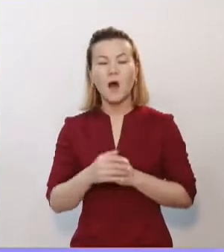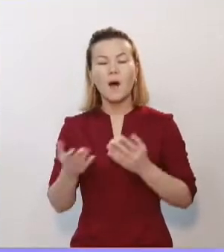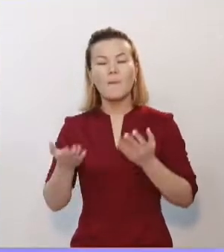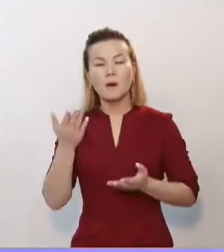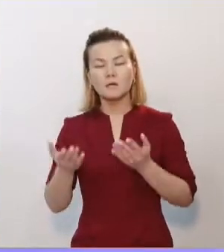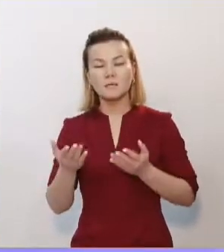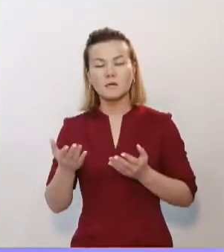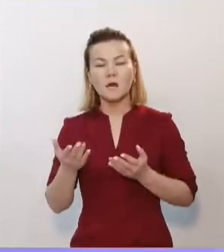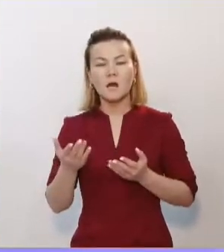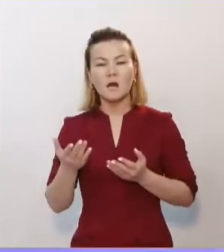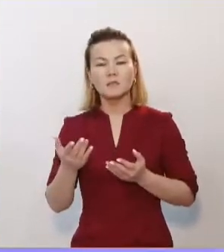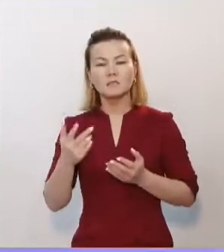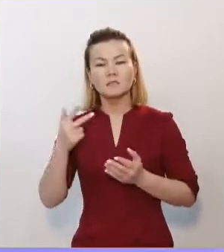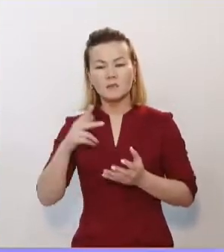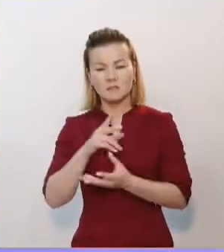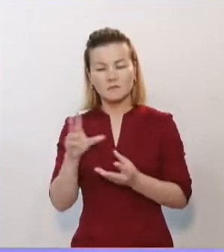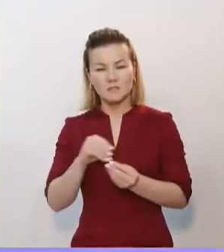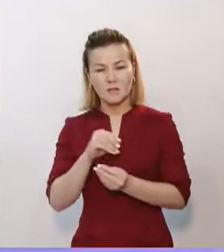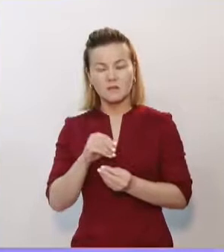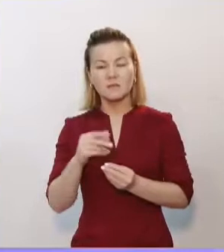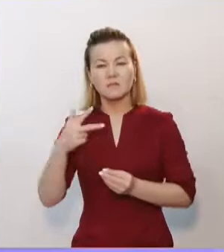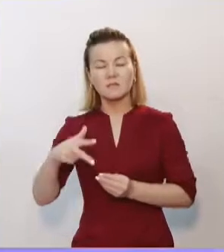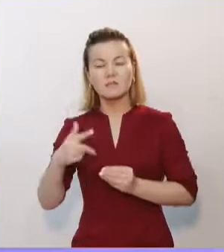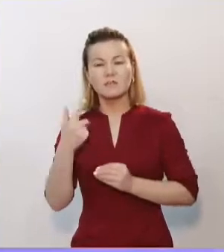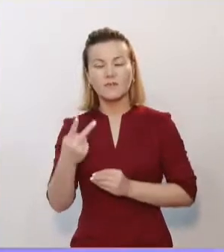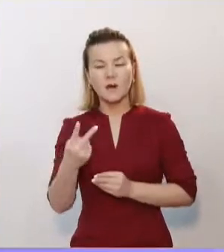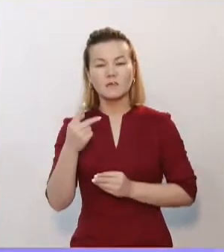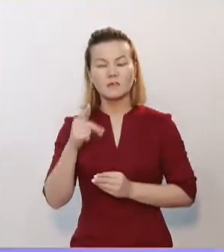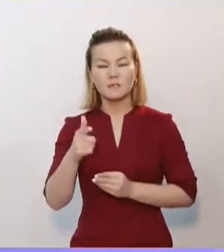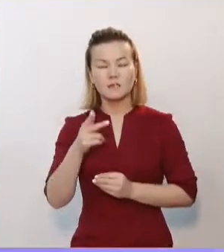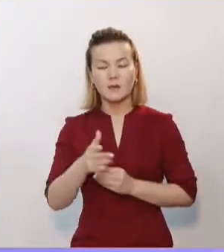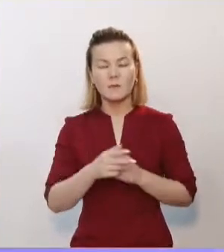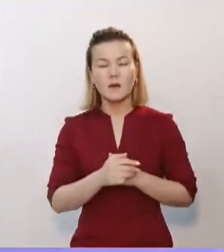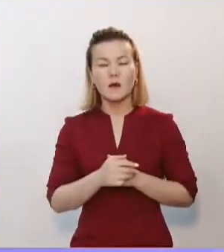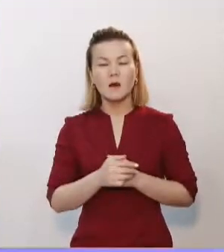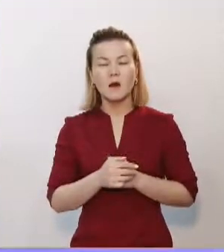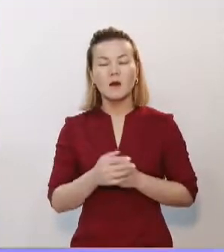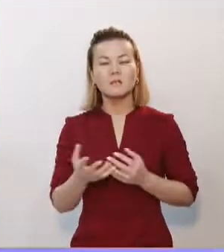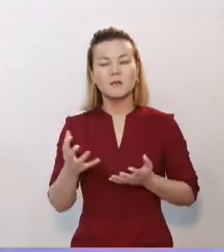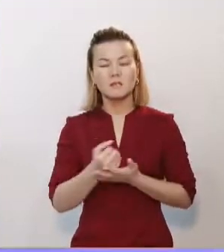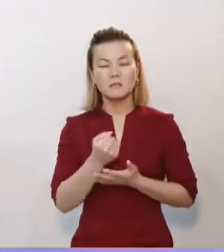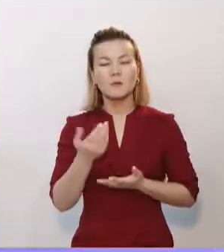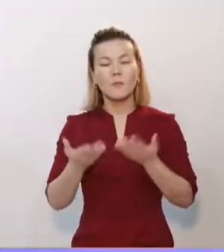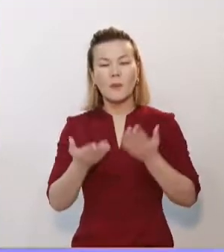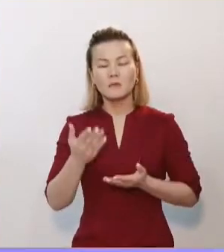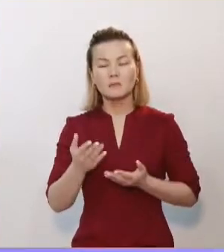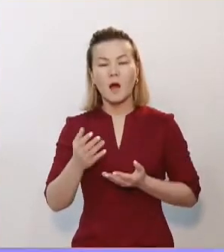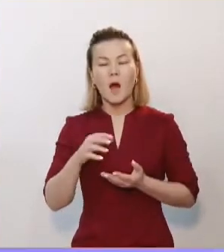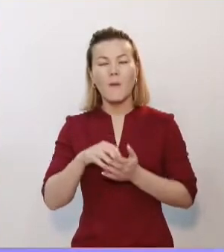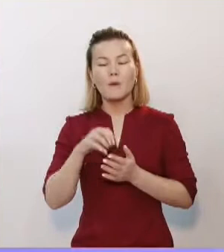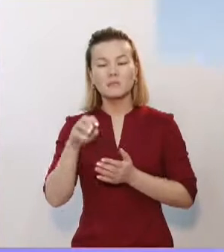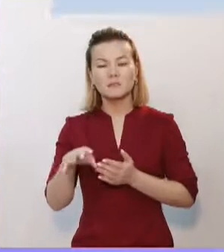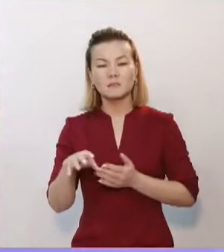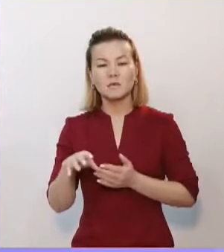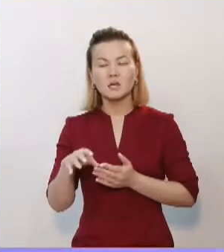книгами 32 килограмма. Найдите массу посылок с фруктами. Эта